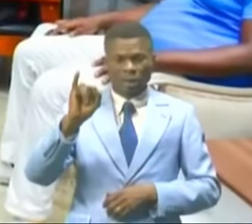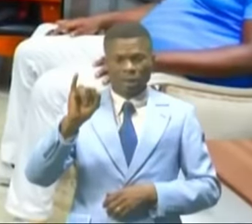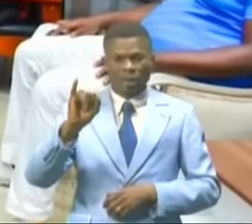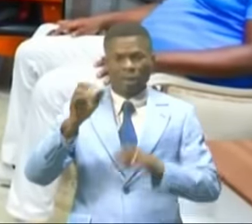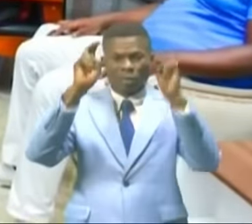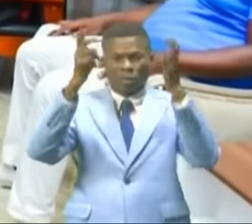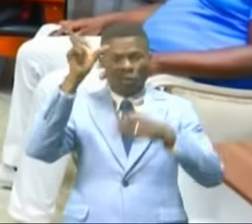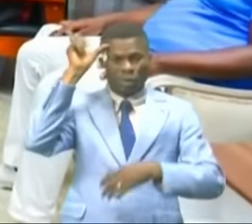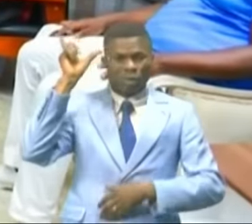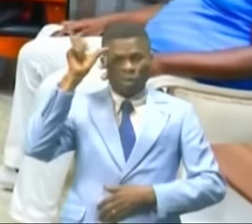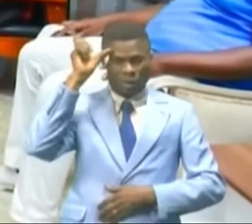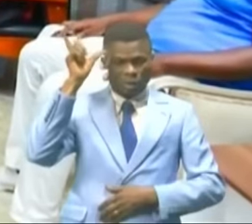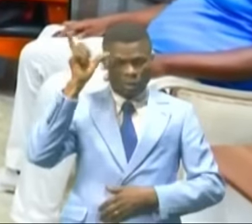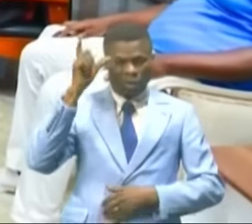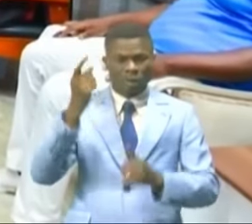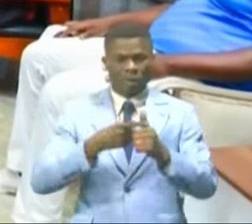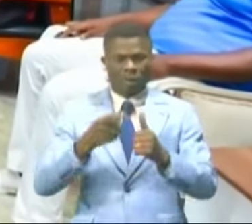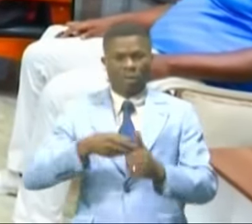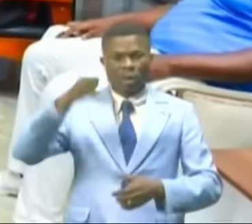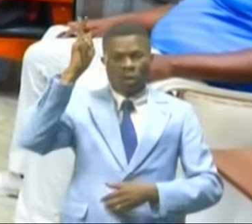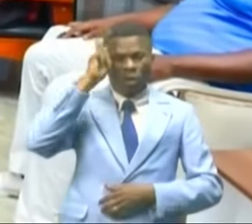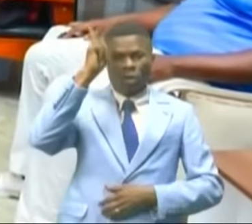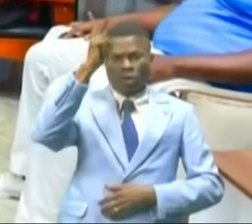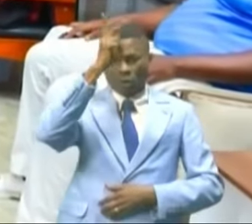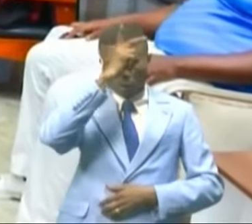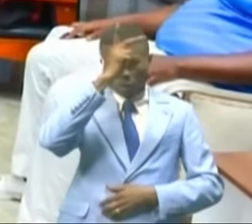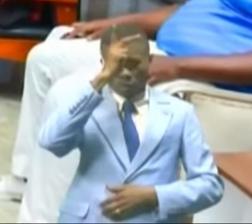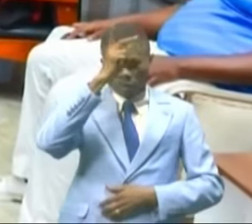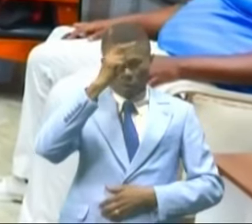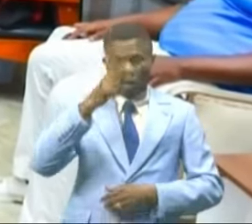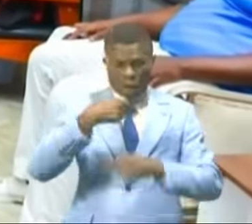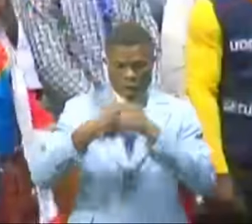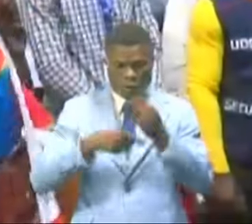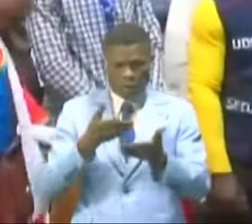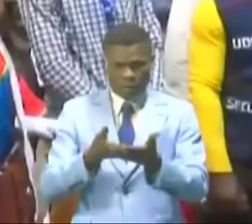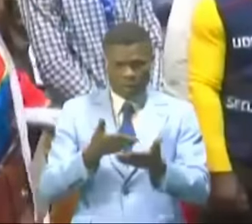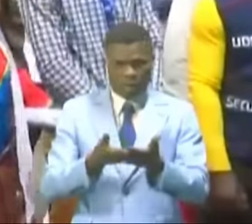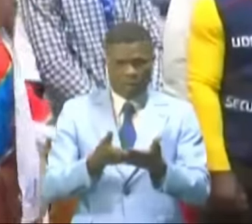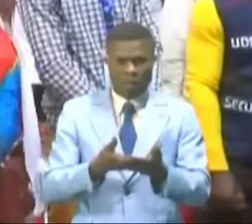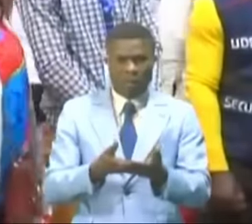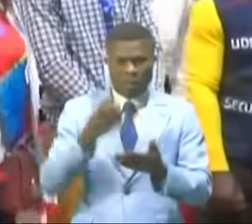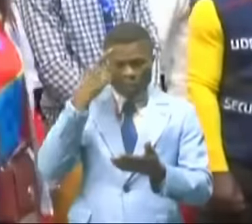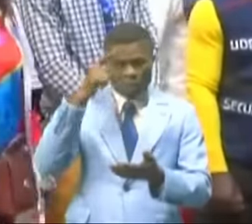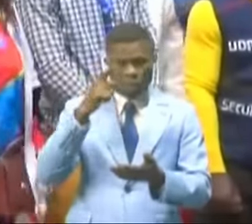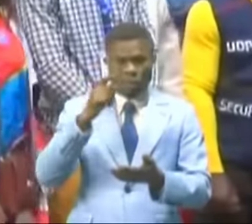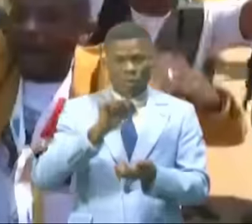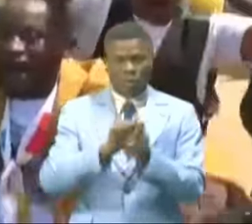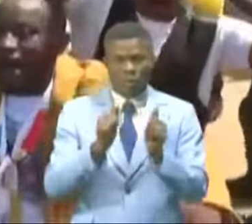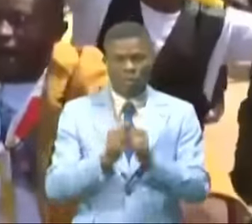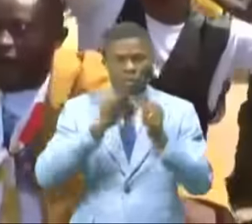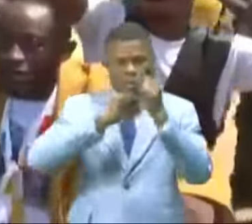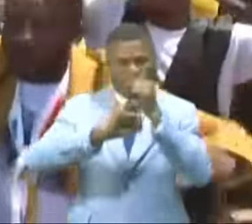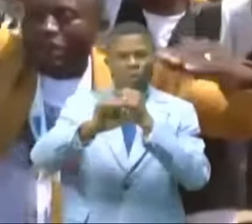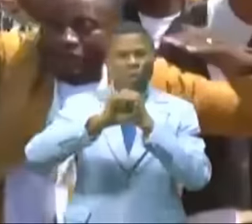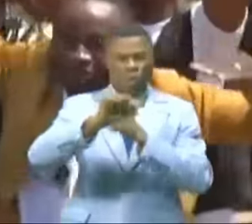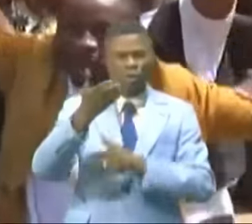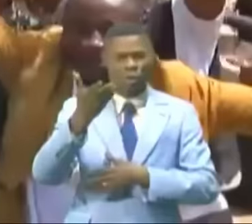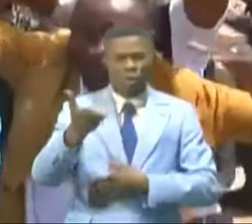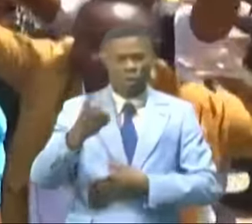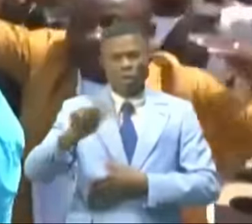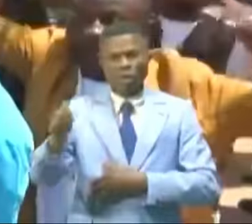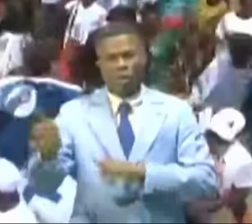de Lubumbashi, notamment le Haut-Katanga, son point de départ pour étendre cette sensibilisation aux